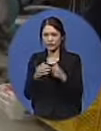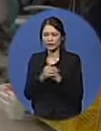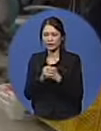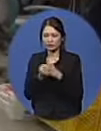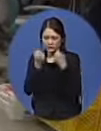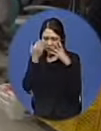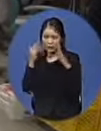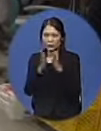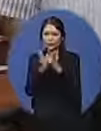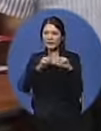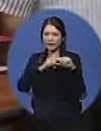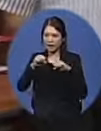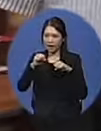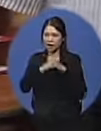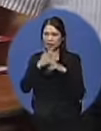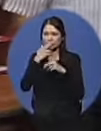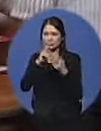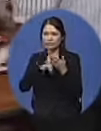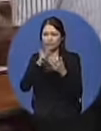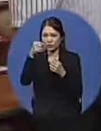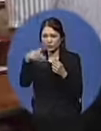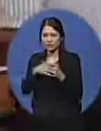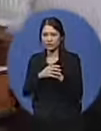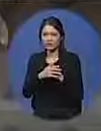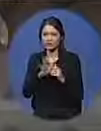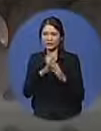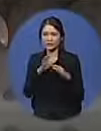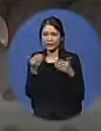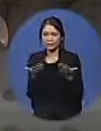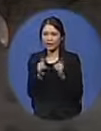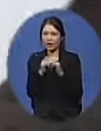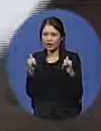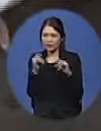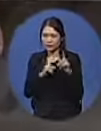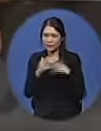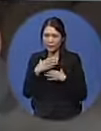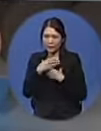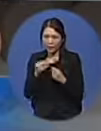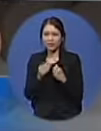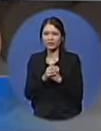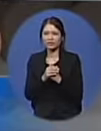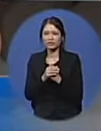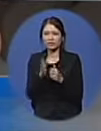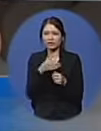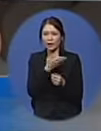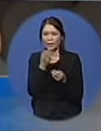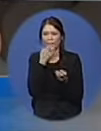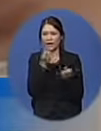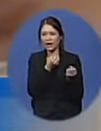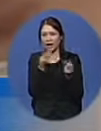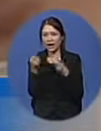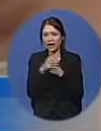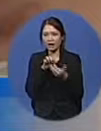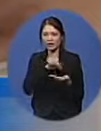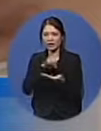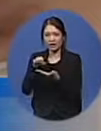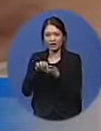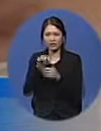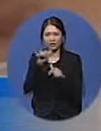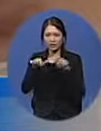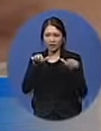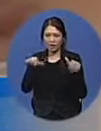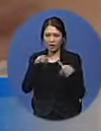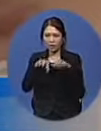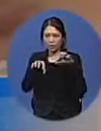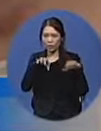새롭게 시행된 우편번호로 집배원들이 특히 편리해집니다. 저희가 배달하는 부분이 있어서 이제 중구난방으로 이제 왔다